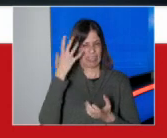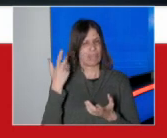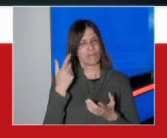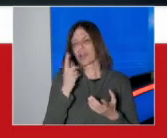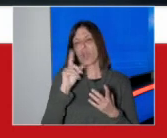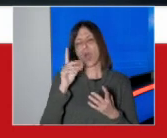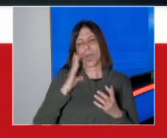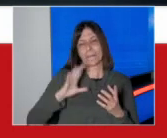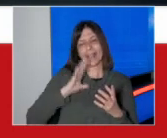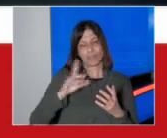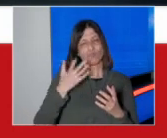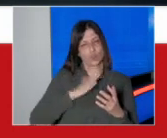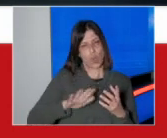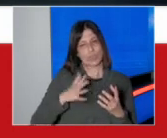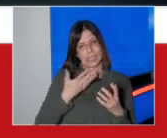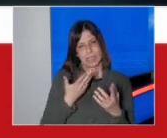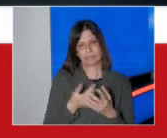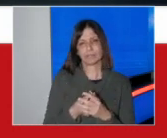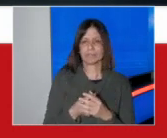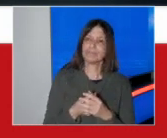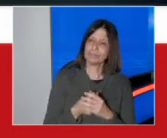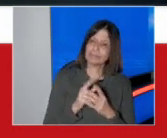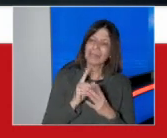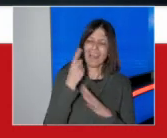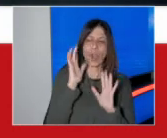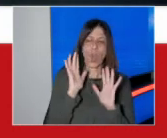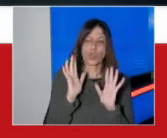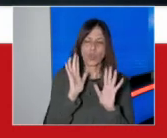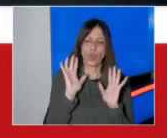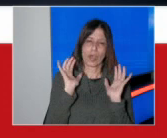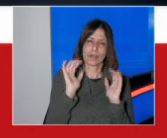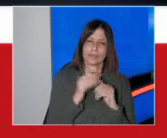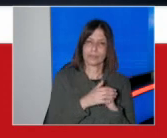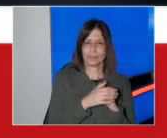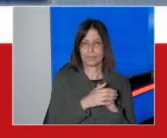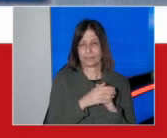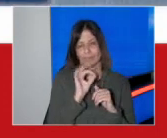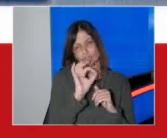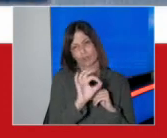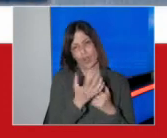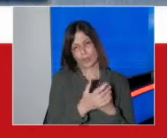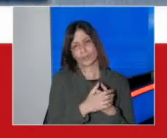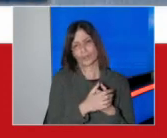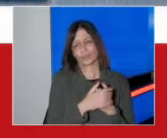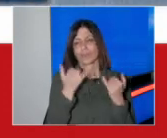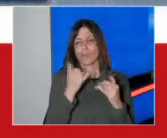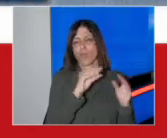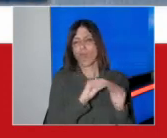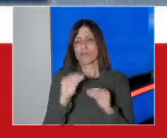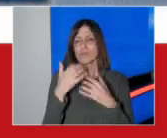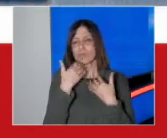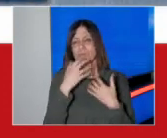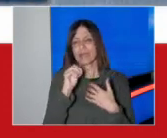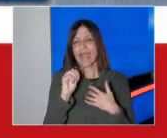הממלכתיות שאולי רוצה לנסוך על עצמו. קרה לא נורא, זה לא בגדיל מבחינתו. אוקיי, טוב, עכשיו אנחנו עוברים לפרשת